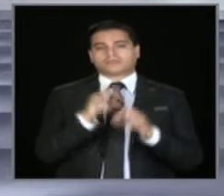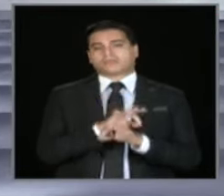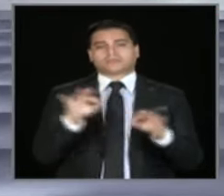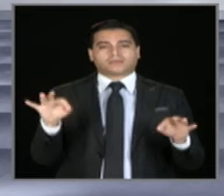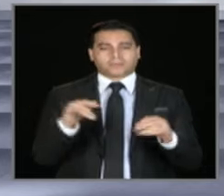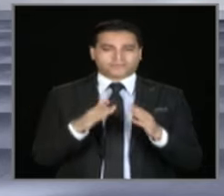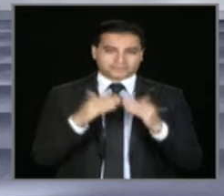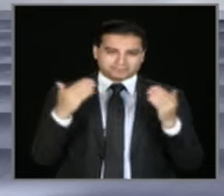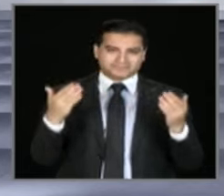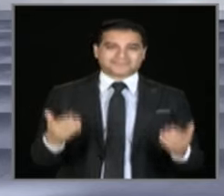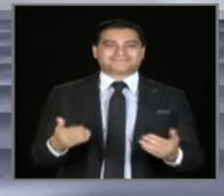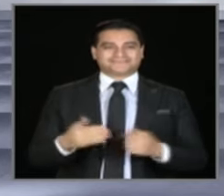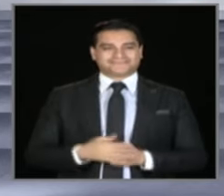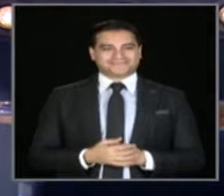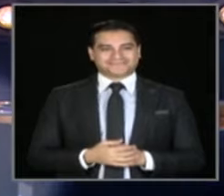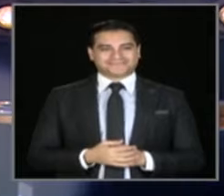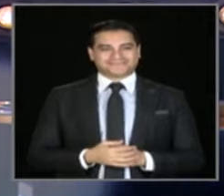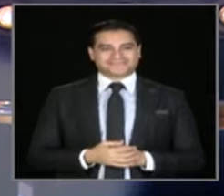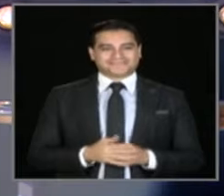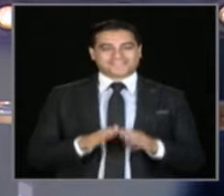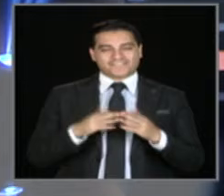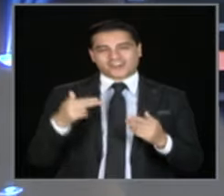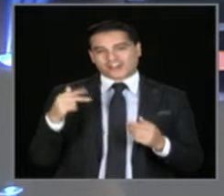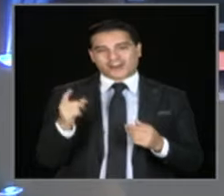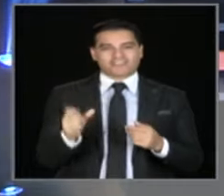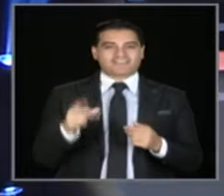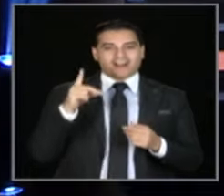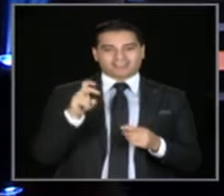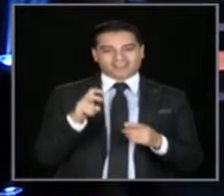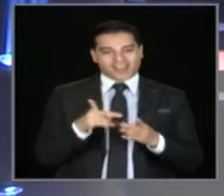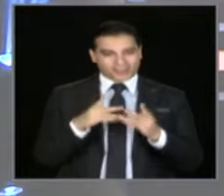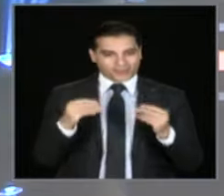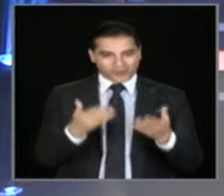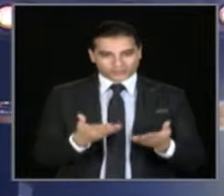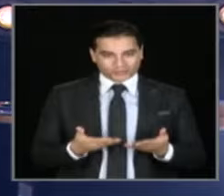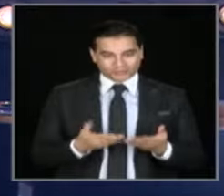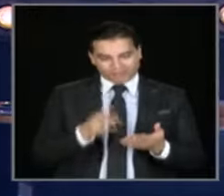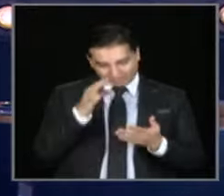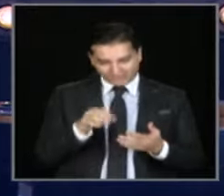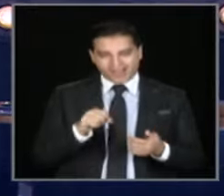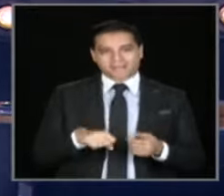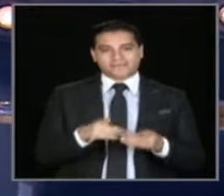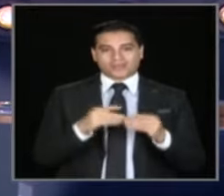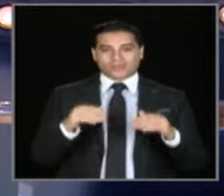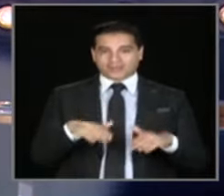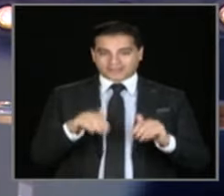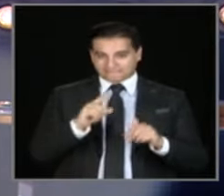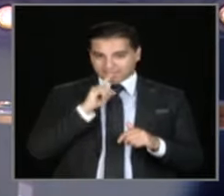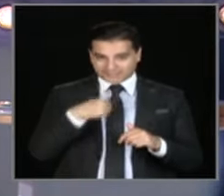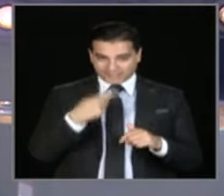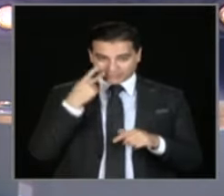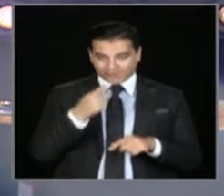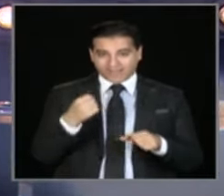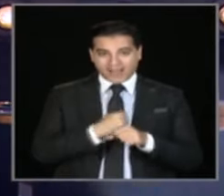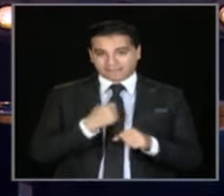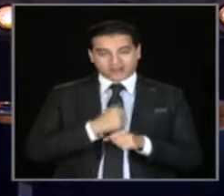والمتوسطة ومتناهية الصغر. فريق غرناطة هتوحشوني. ودعتوا البطولة، ولكن أنا في رأيي